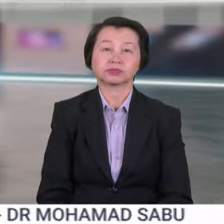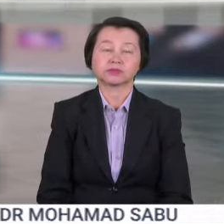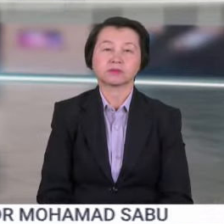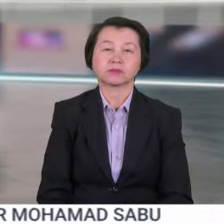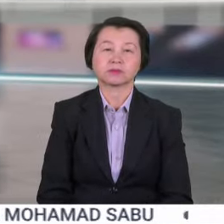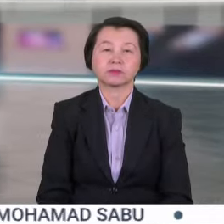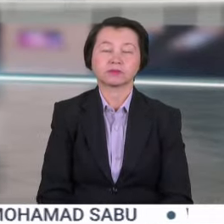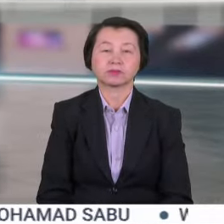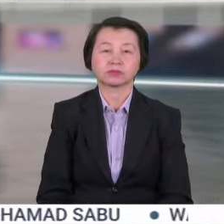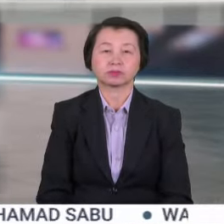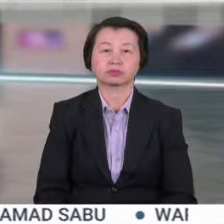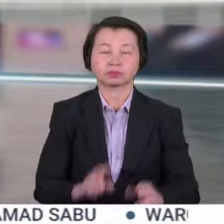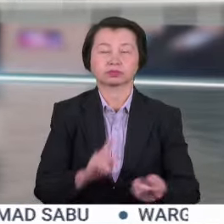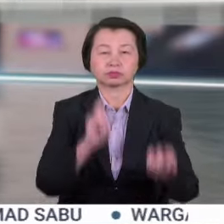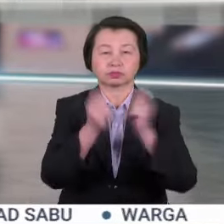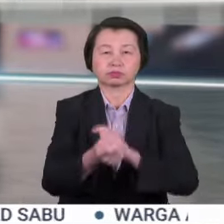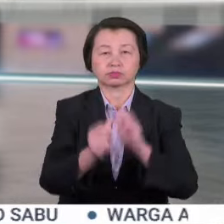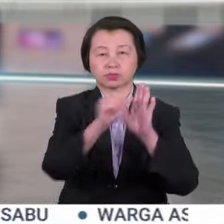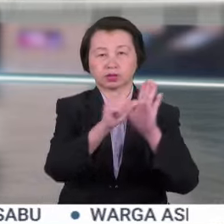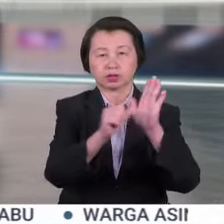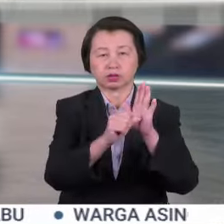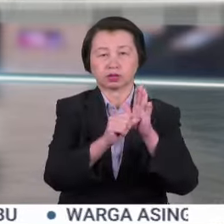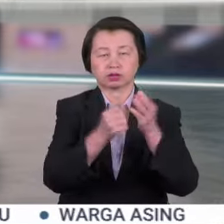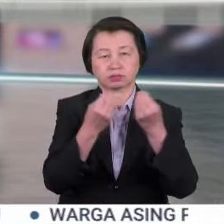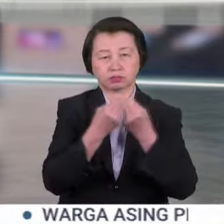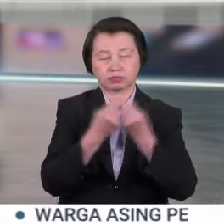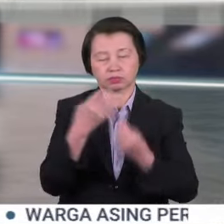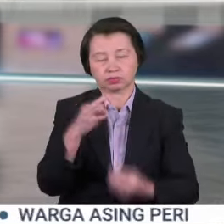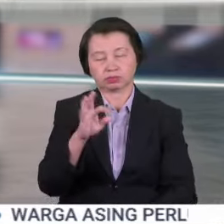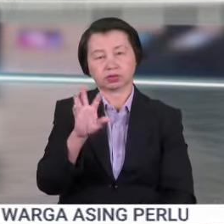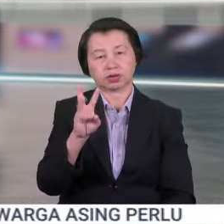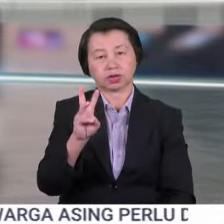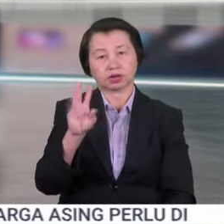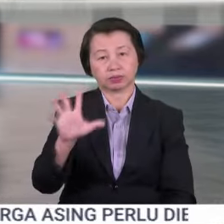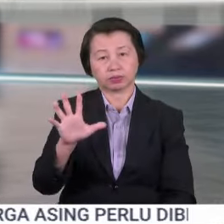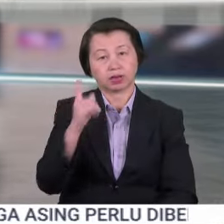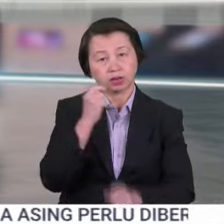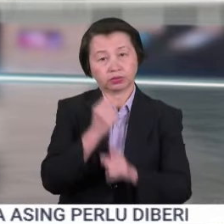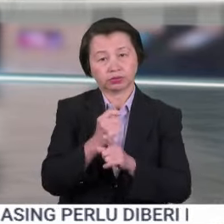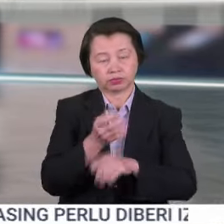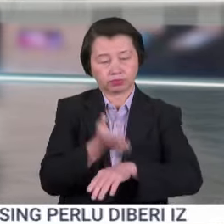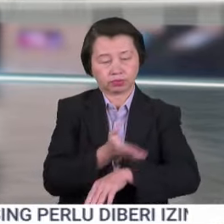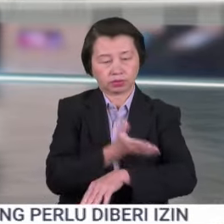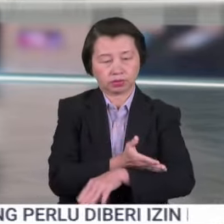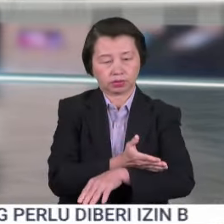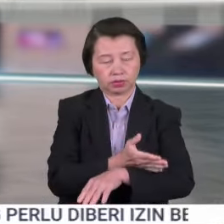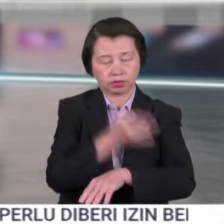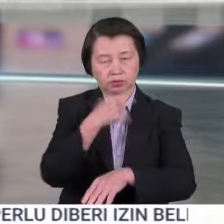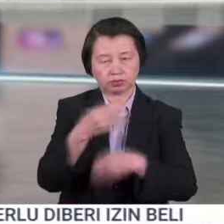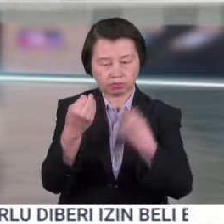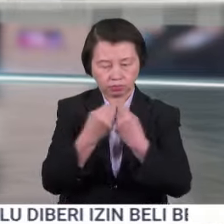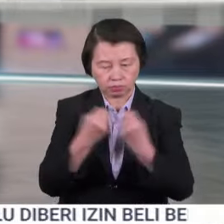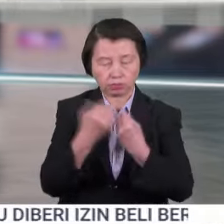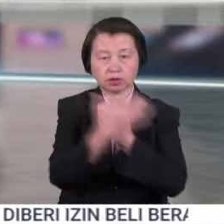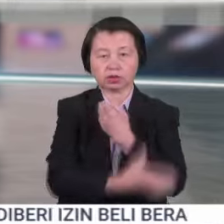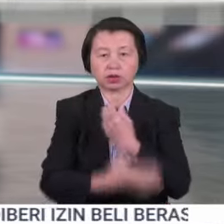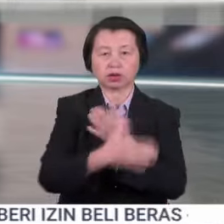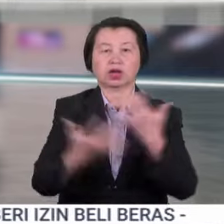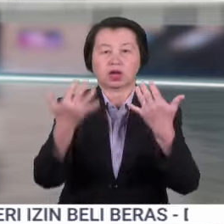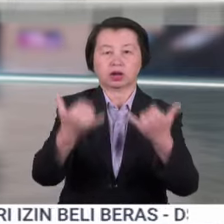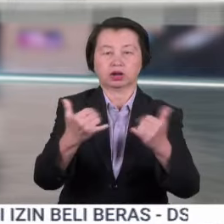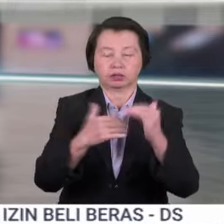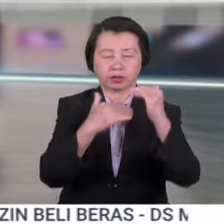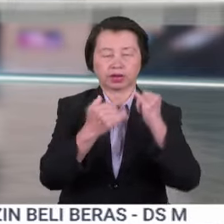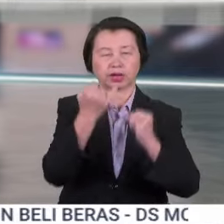Bersua kembali. Pindaan Akta Perangkaan 1965 yang bertujuan memperkasa lanskap statistik negara kini